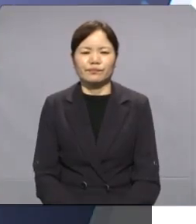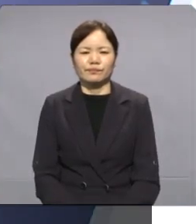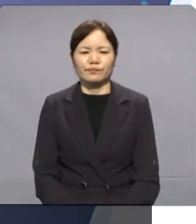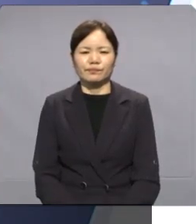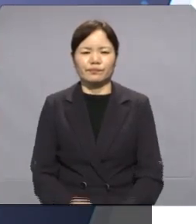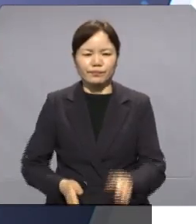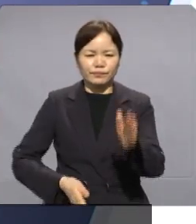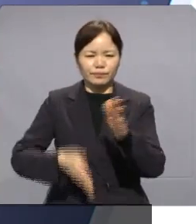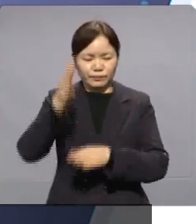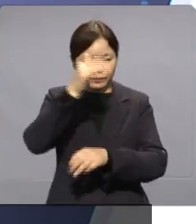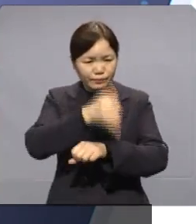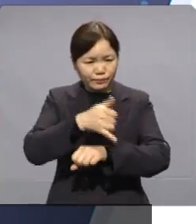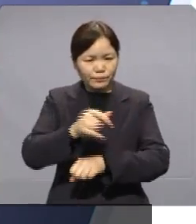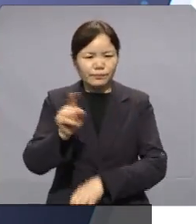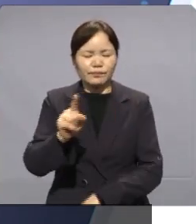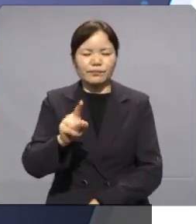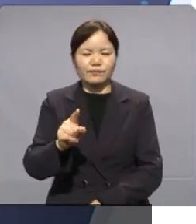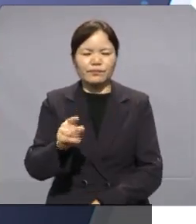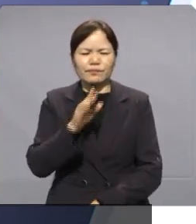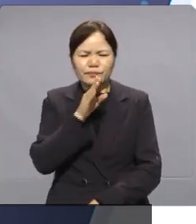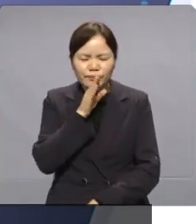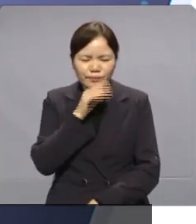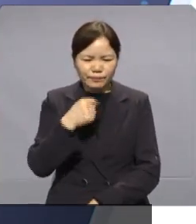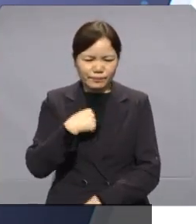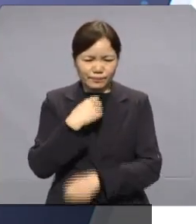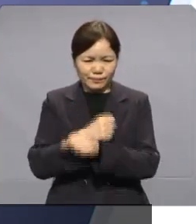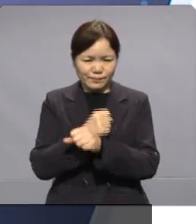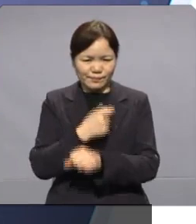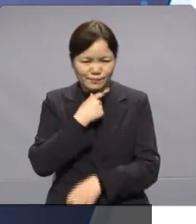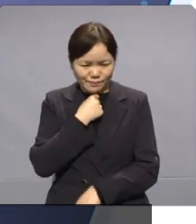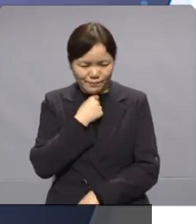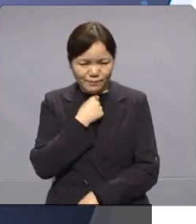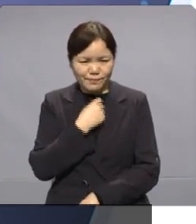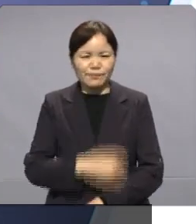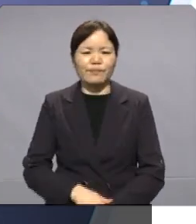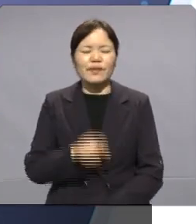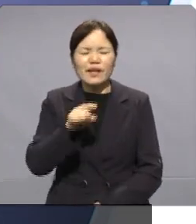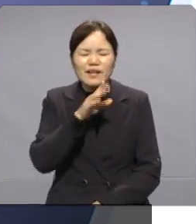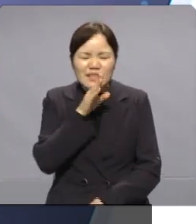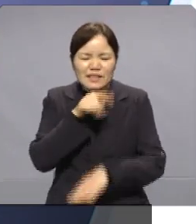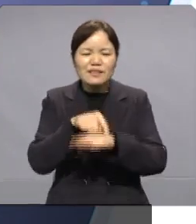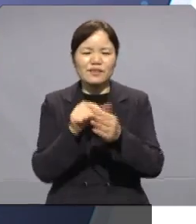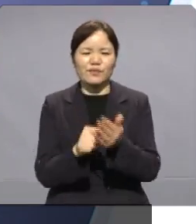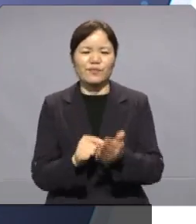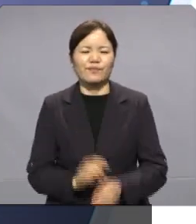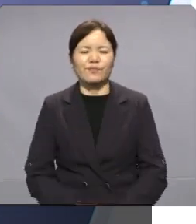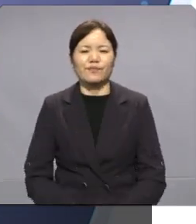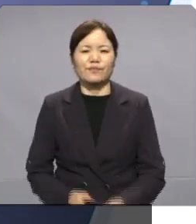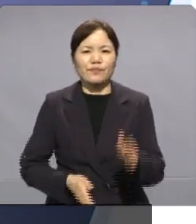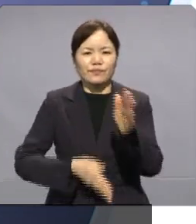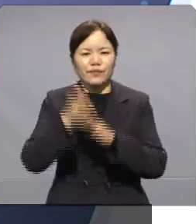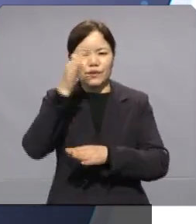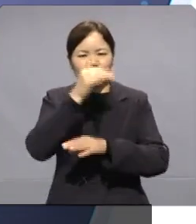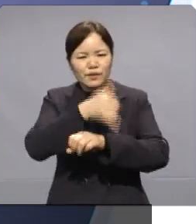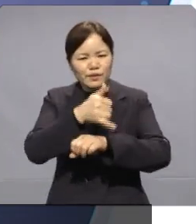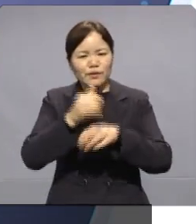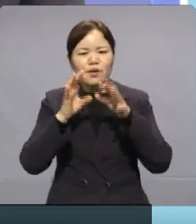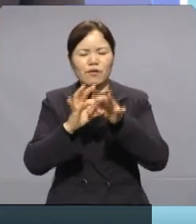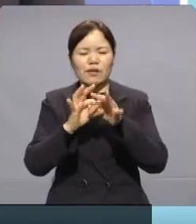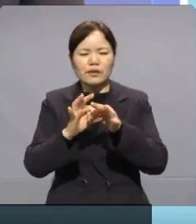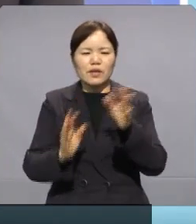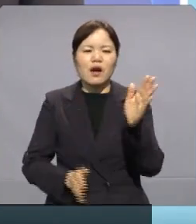네, 도시농업은 진짜 제가 해보고 싶은 중에 하나고요. 여기에 진심입니다. 도시농업